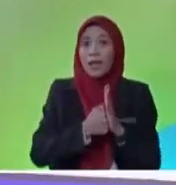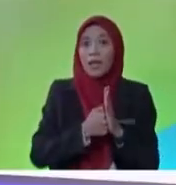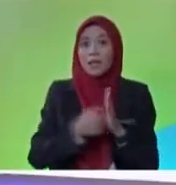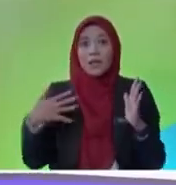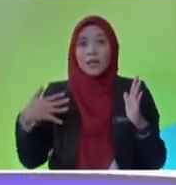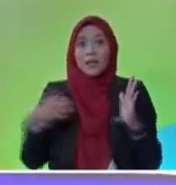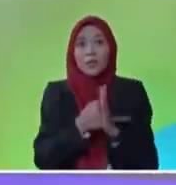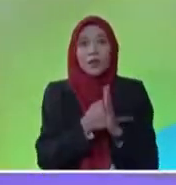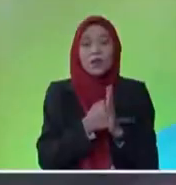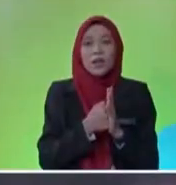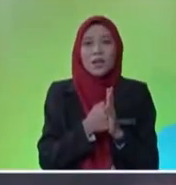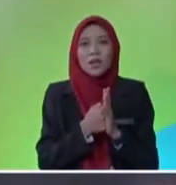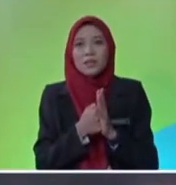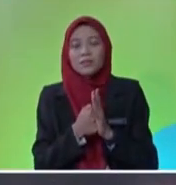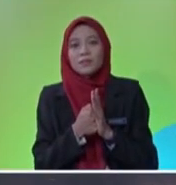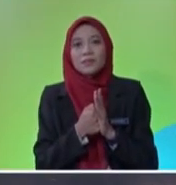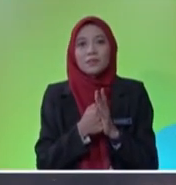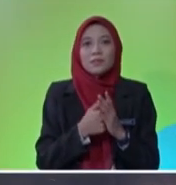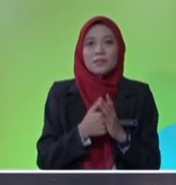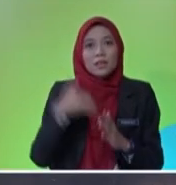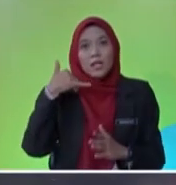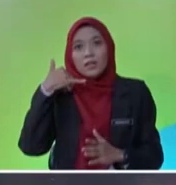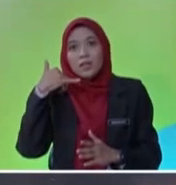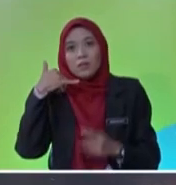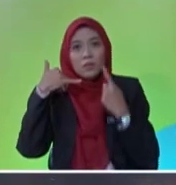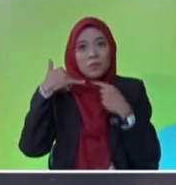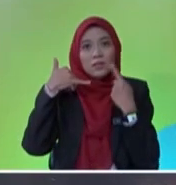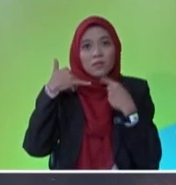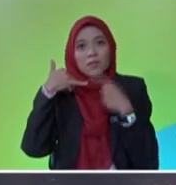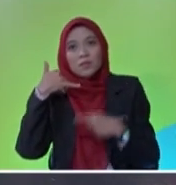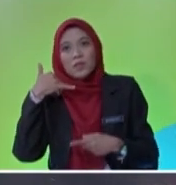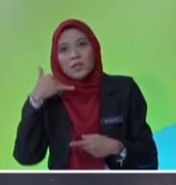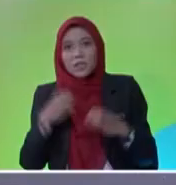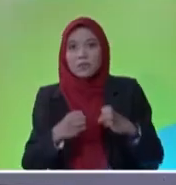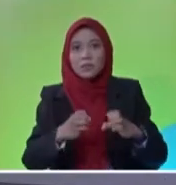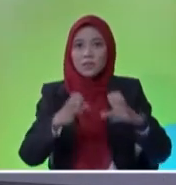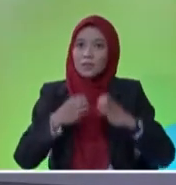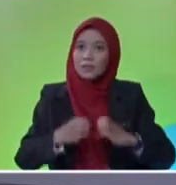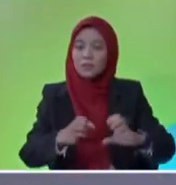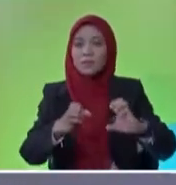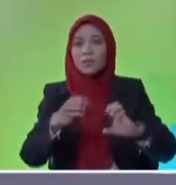ya utamanya penipunya tertutup atas membantu kecemasan